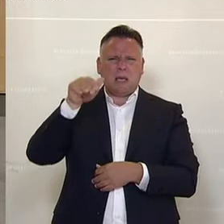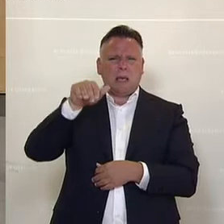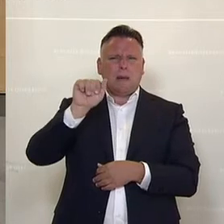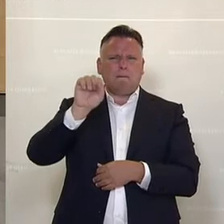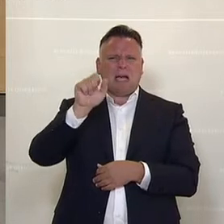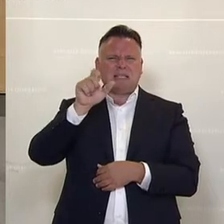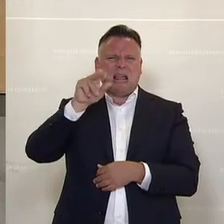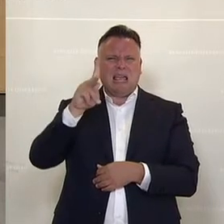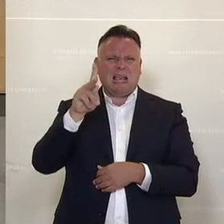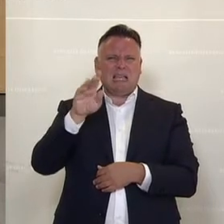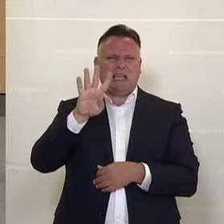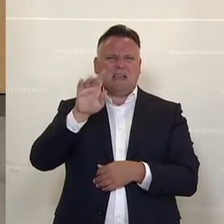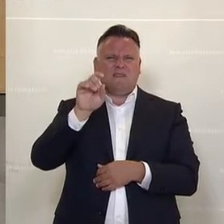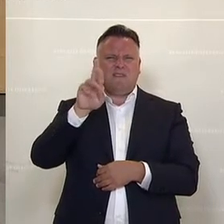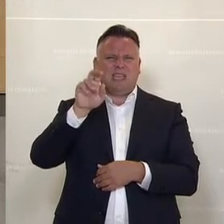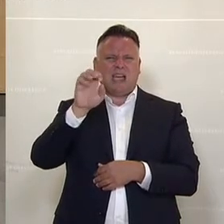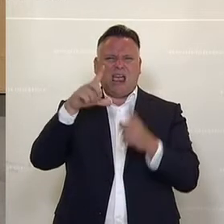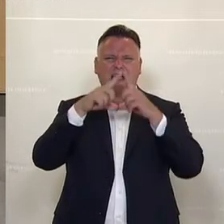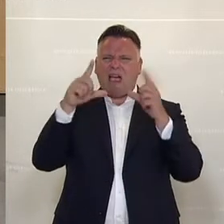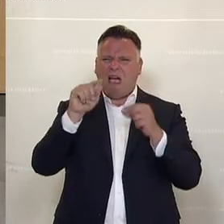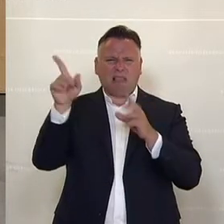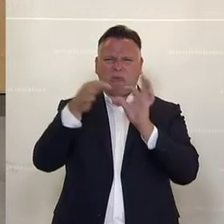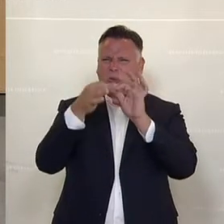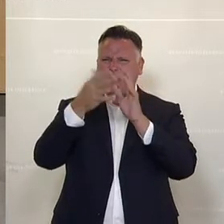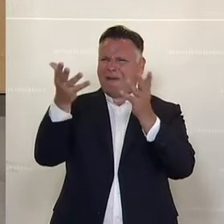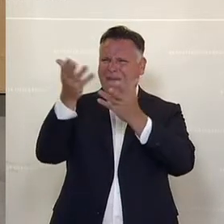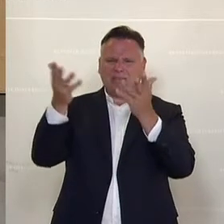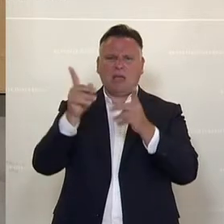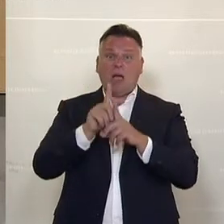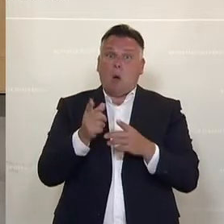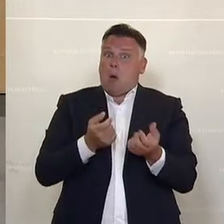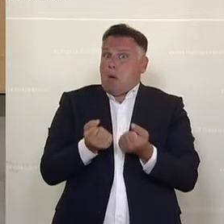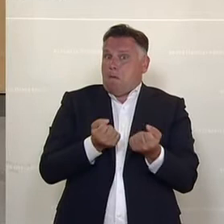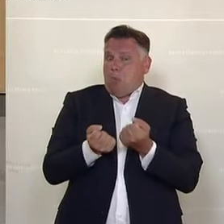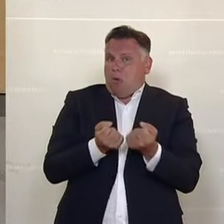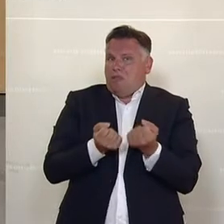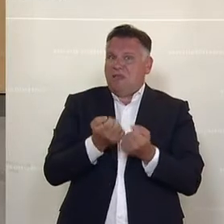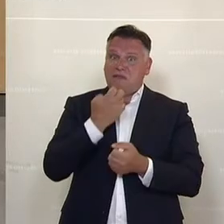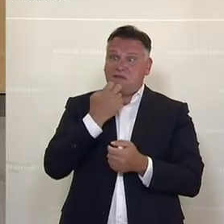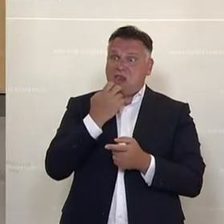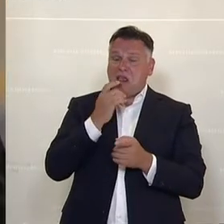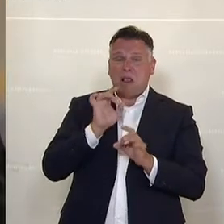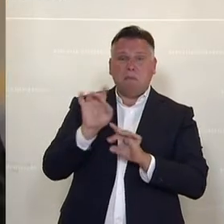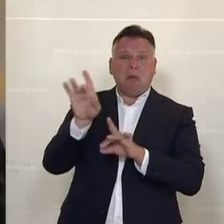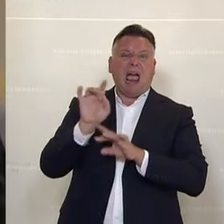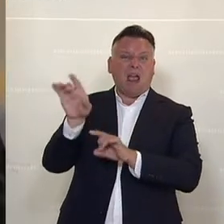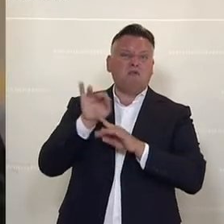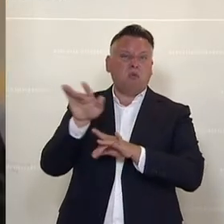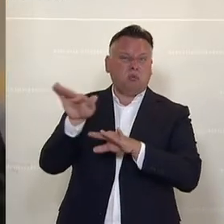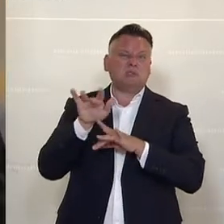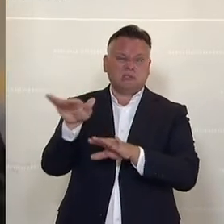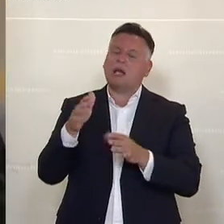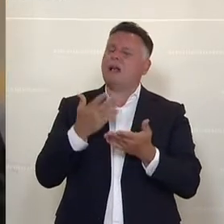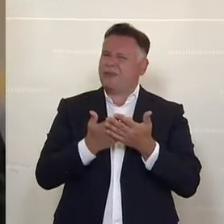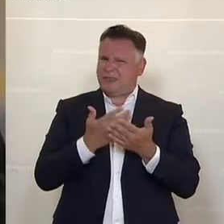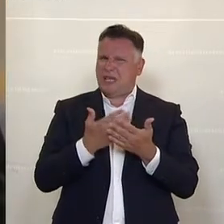weiter, immer wieder den Versuch der politischen Einflussnahme, parteiische Postenbesetzungen und einige